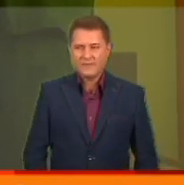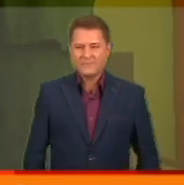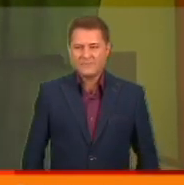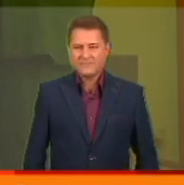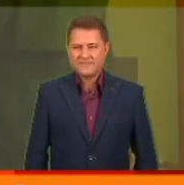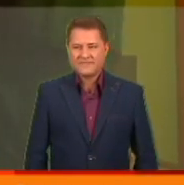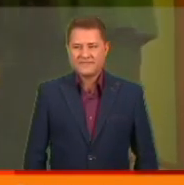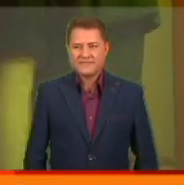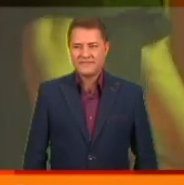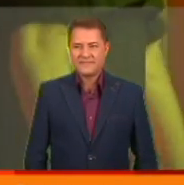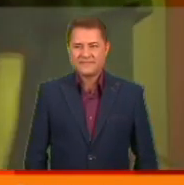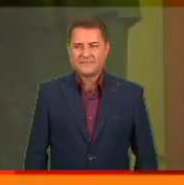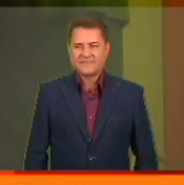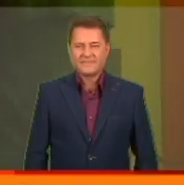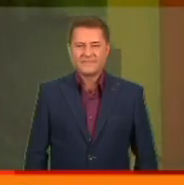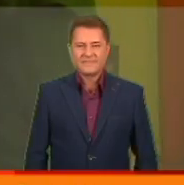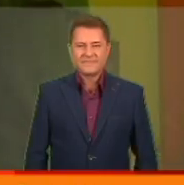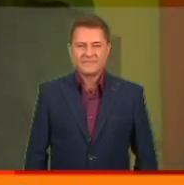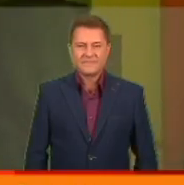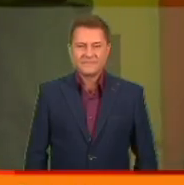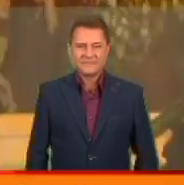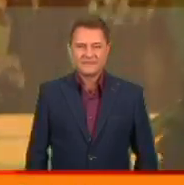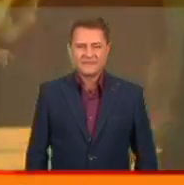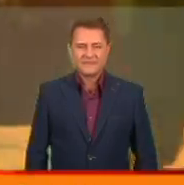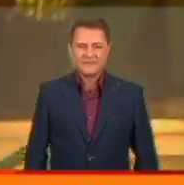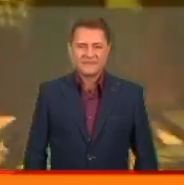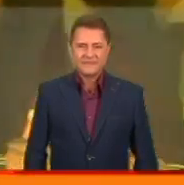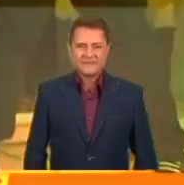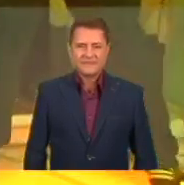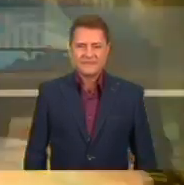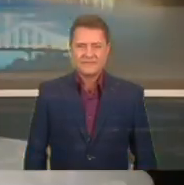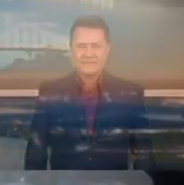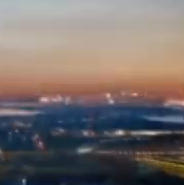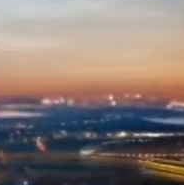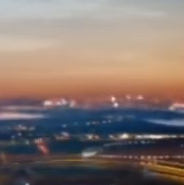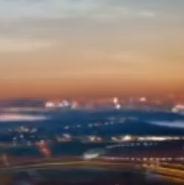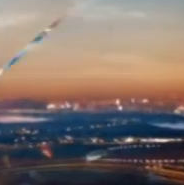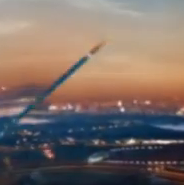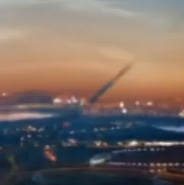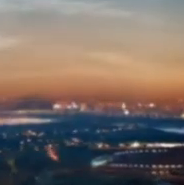Яна Брензей, Олександр Хоменко, програма «Вікна СТБ».